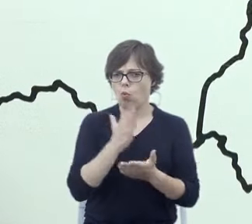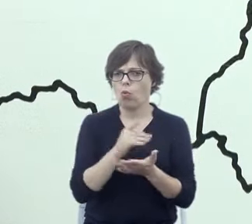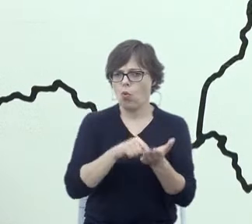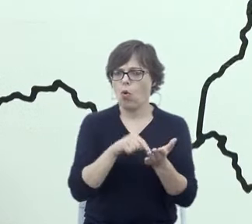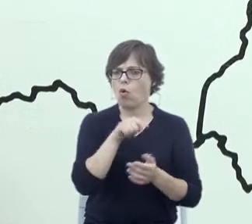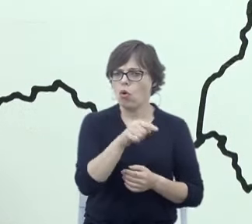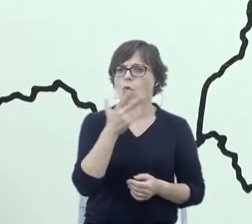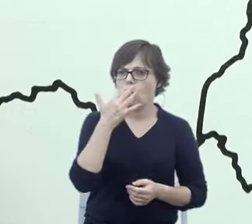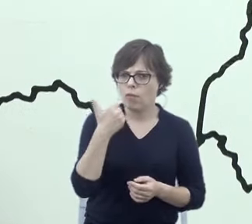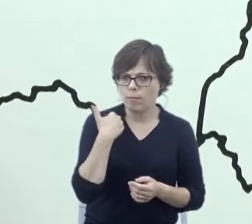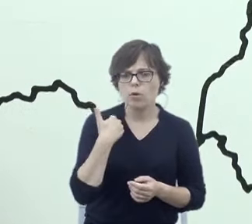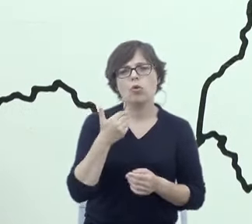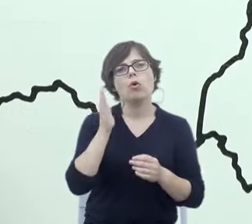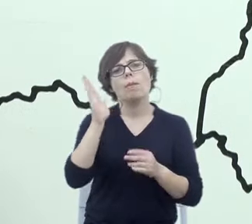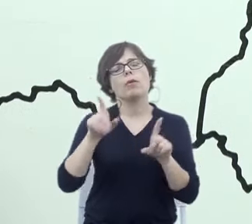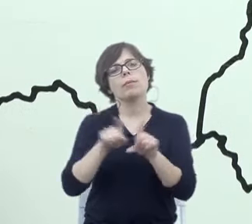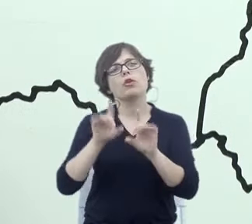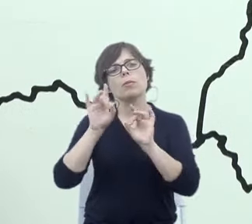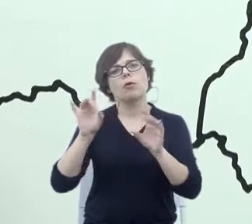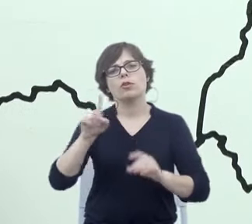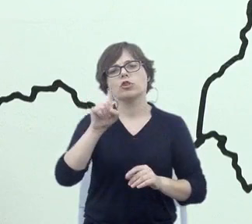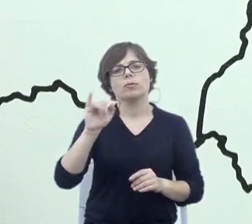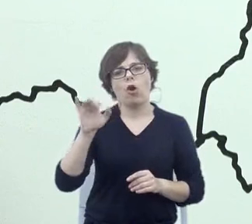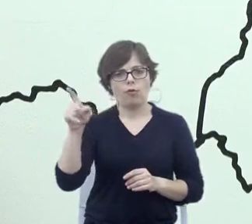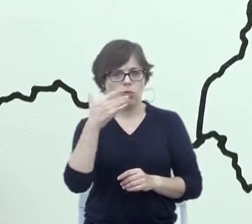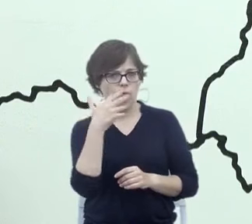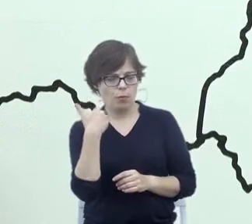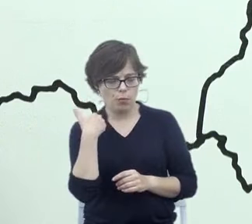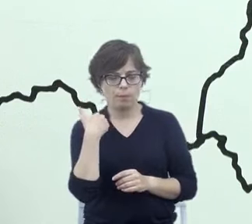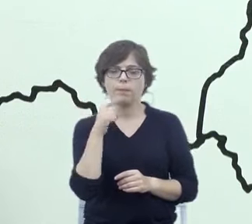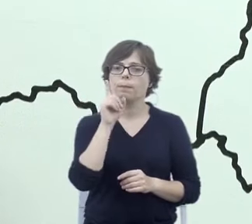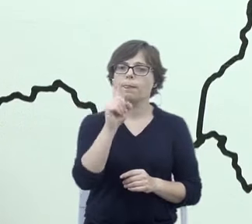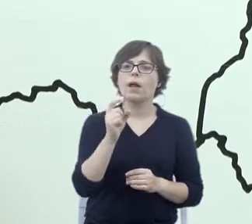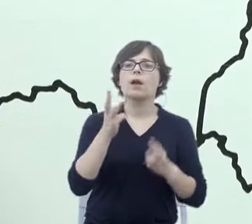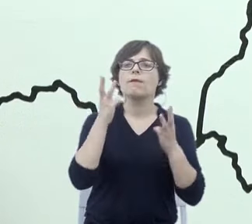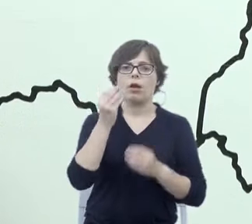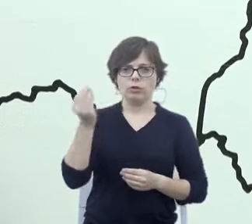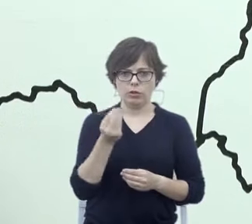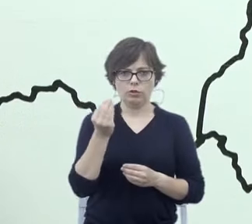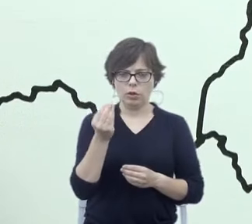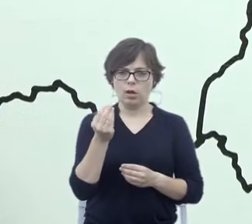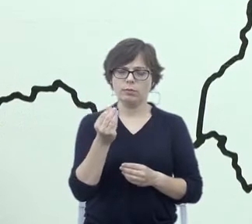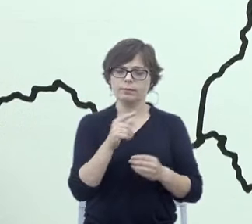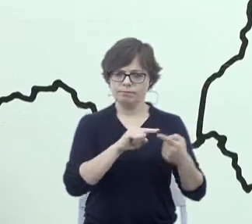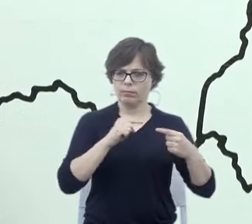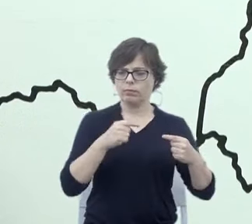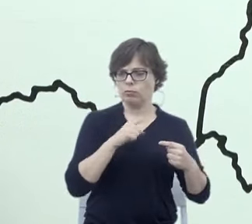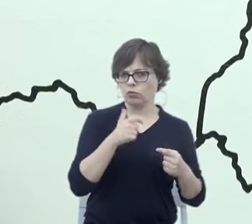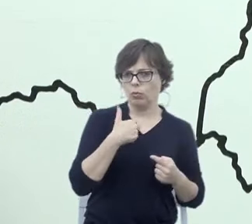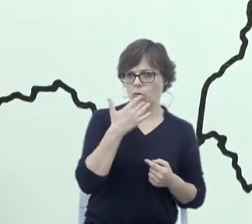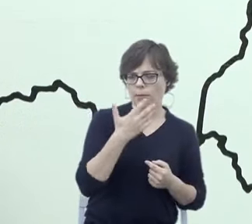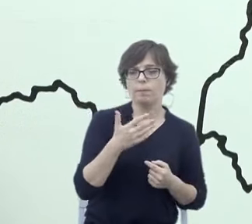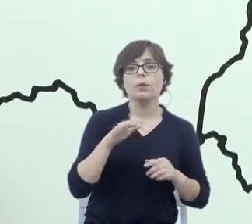co dopowiedział profesor Żbikowski. Natomiast istotne jeszcze w kontekście, o którym mówimy, jest to, że